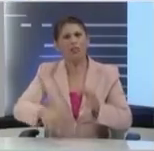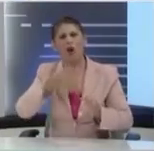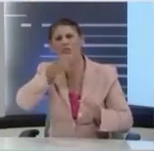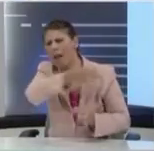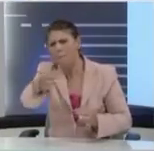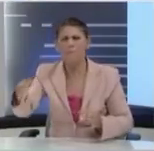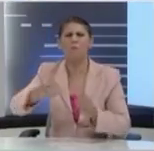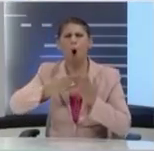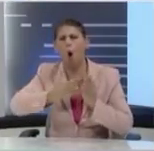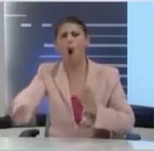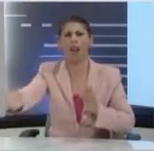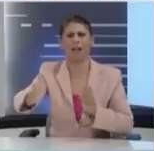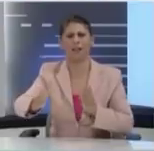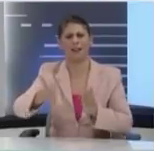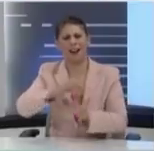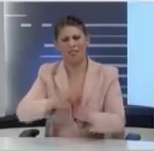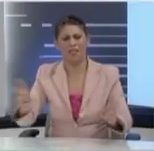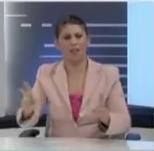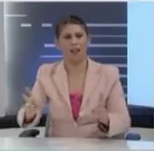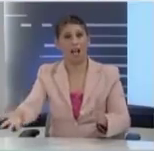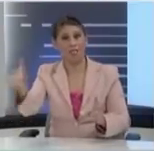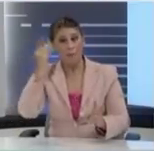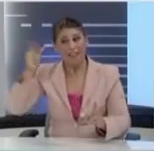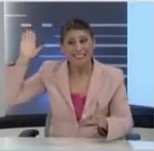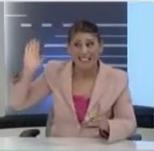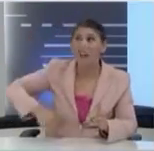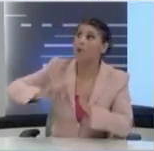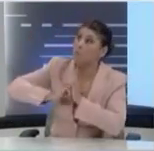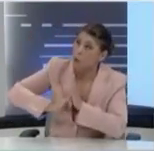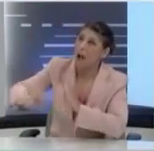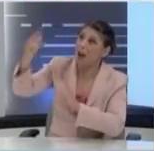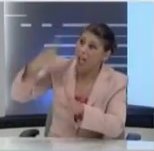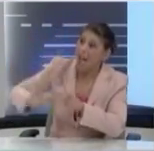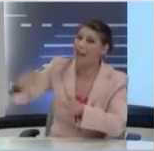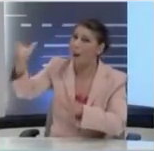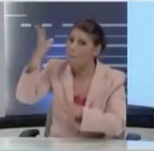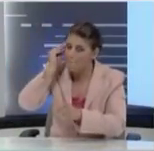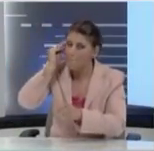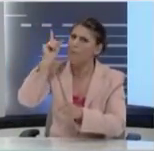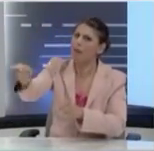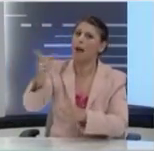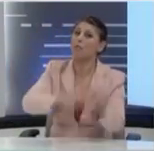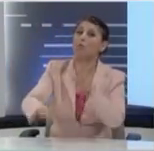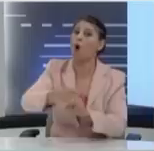όλα. Χαρτί και καλαμάρι. Να σας πάρει χαμπάρι και ο τελευταίος Έλληνας πολίτης.